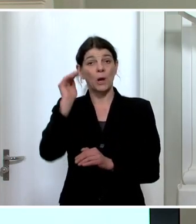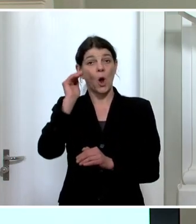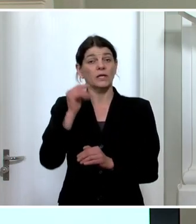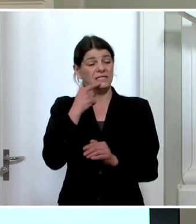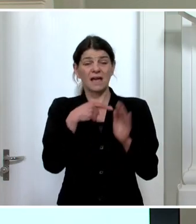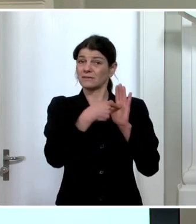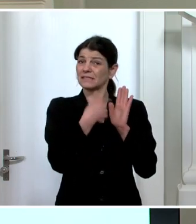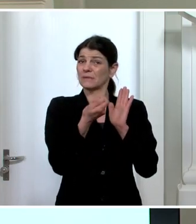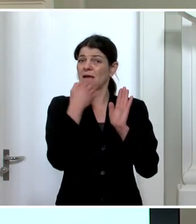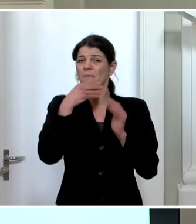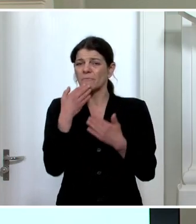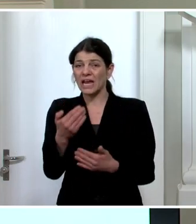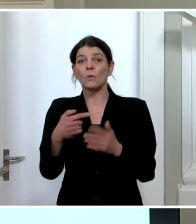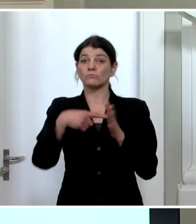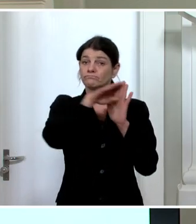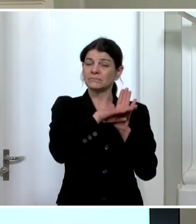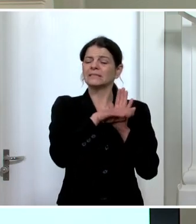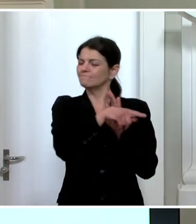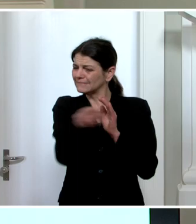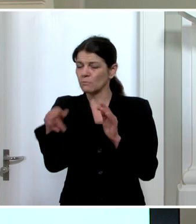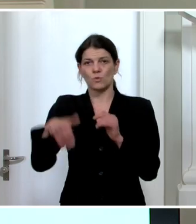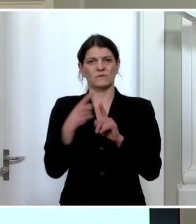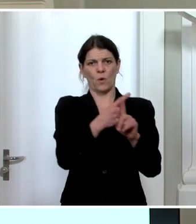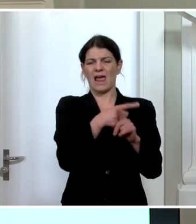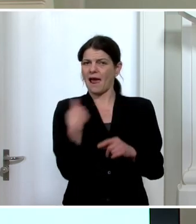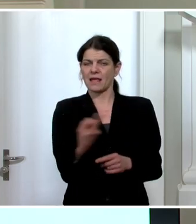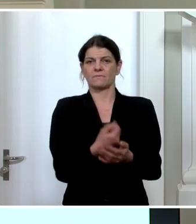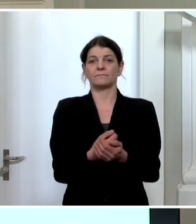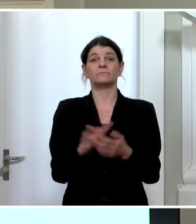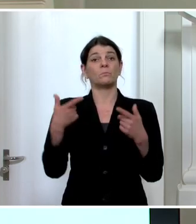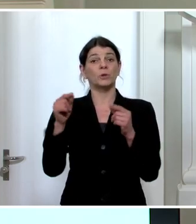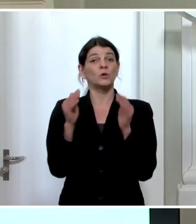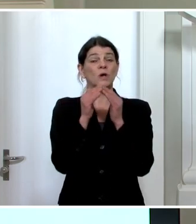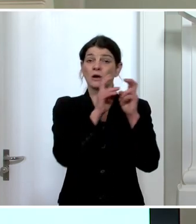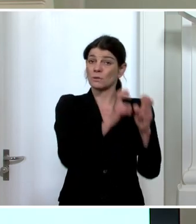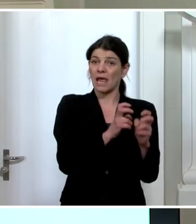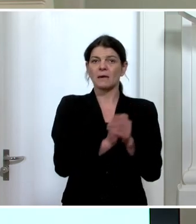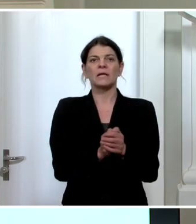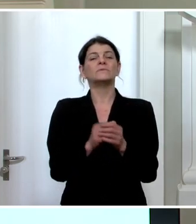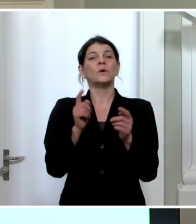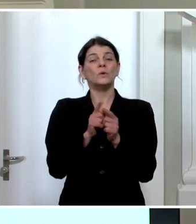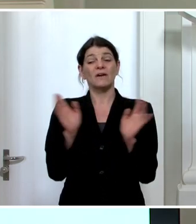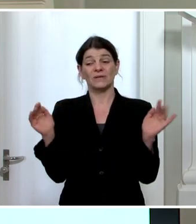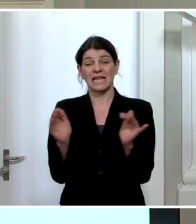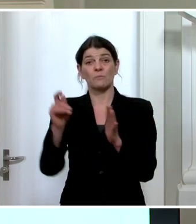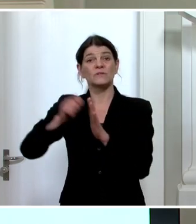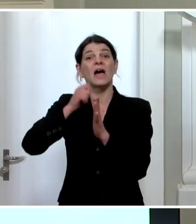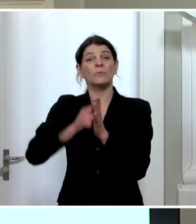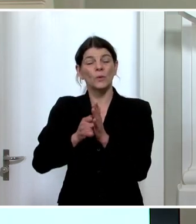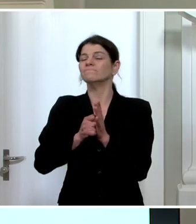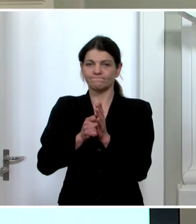dringenden Empfehlungen zu folgen. Das heißt, zu Hause bleiben und das